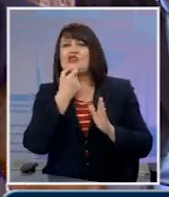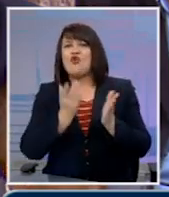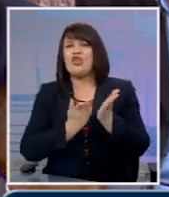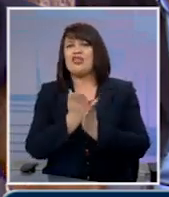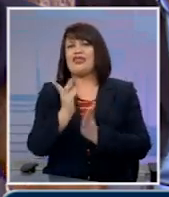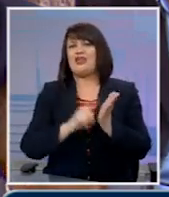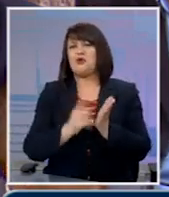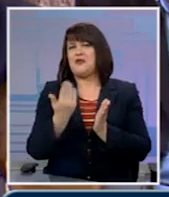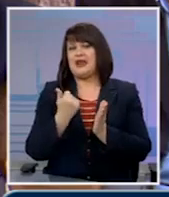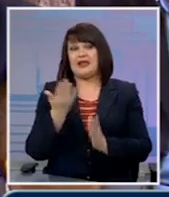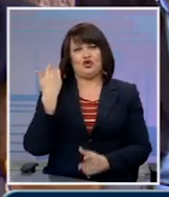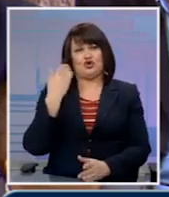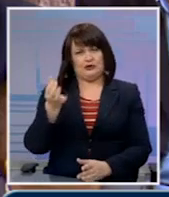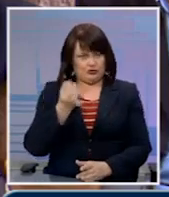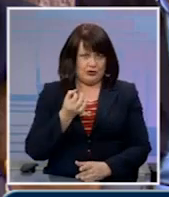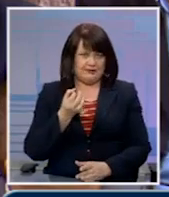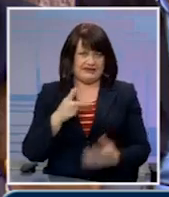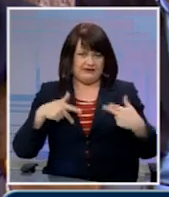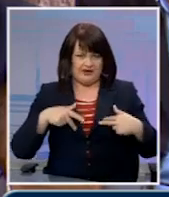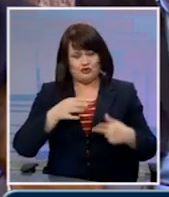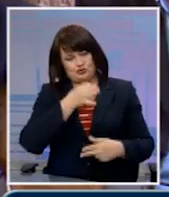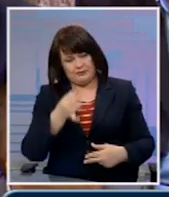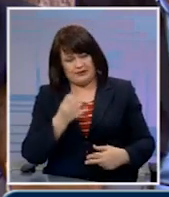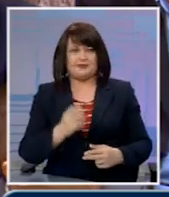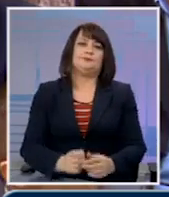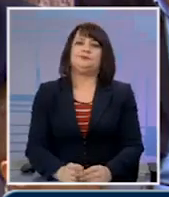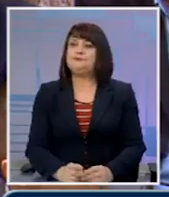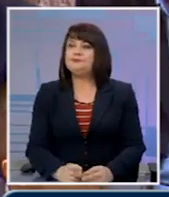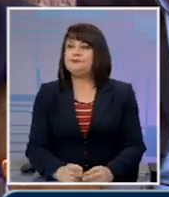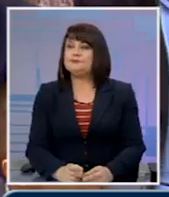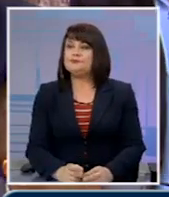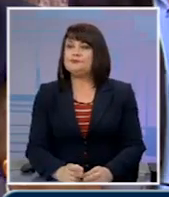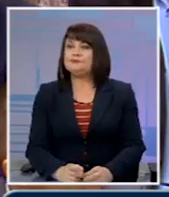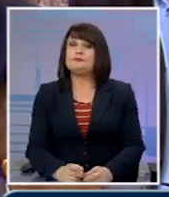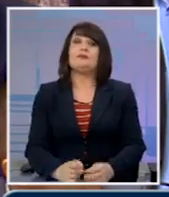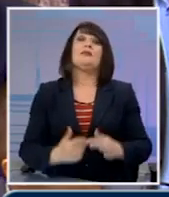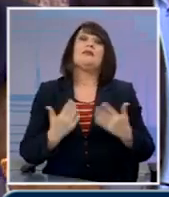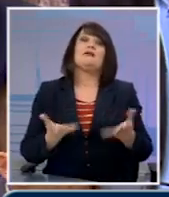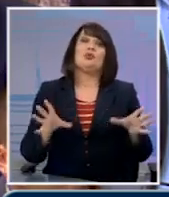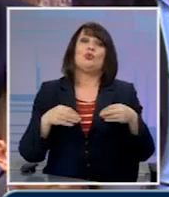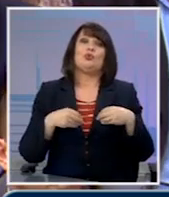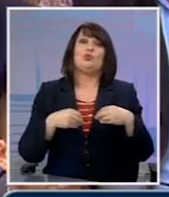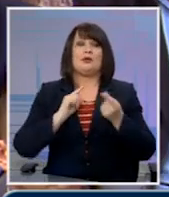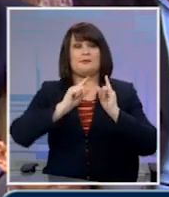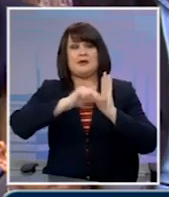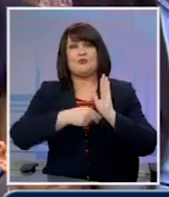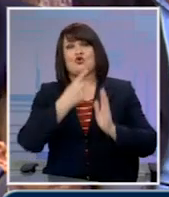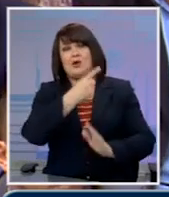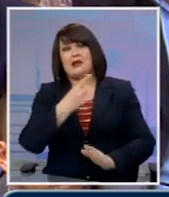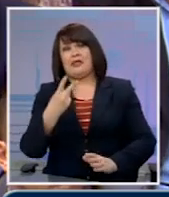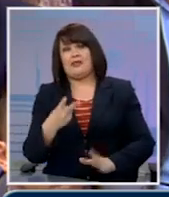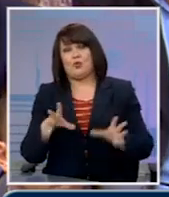αυτό το λέγατε εσείς κύριοι της κυβερνήσεως μα αφού αποδεχτήκατε το μνημόνιο 1 και